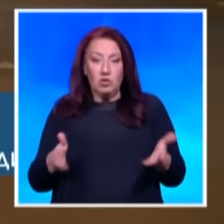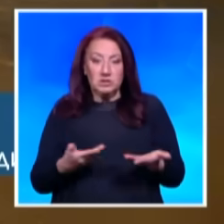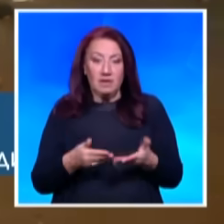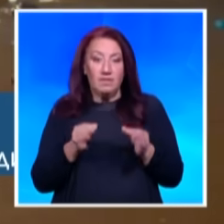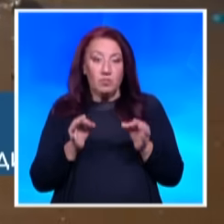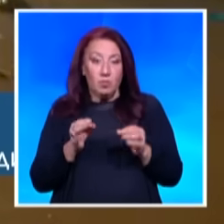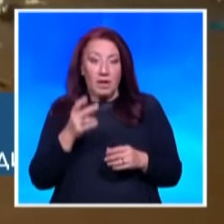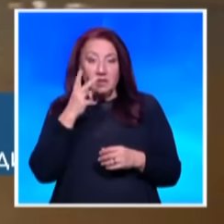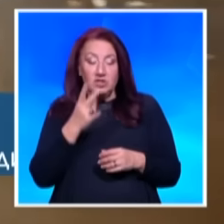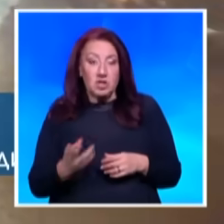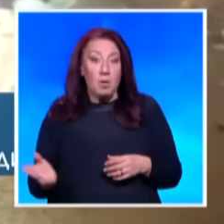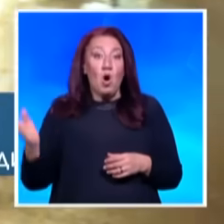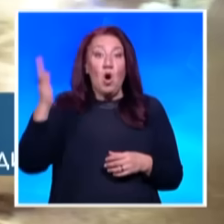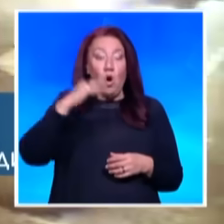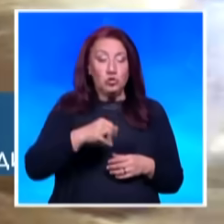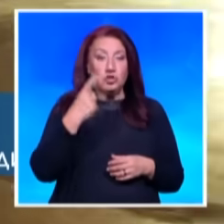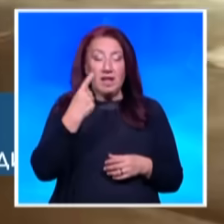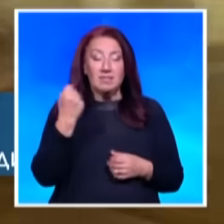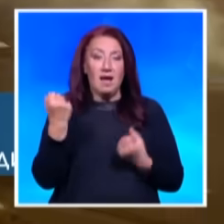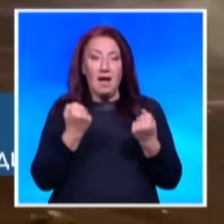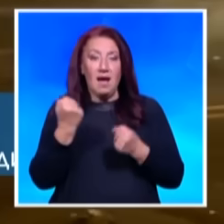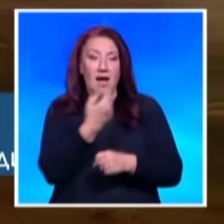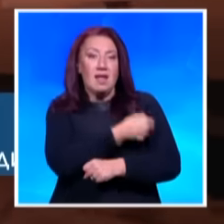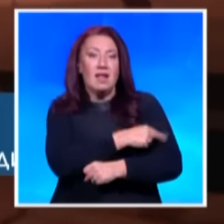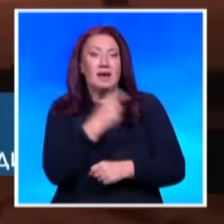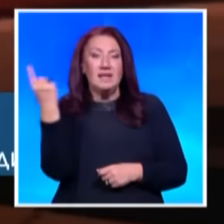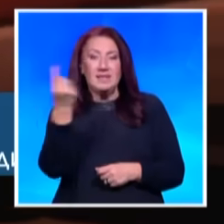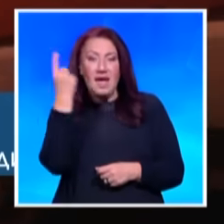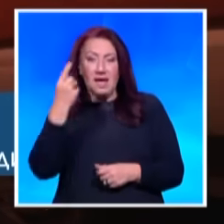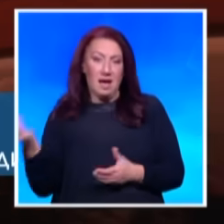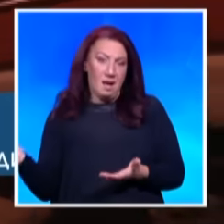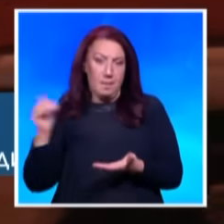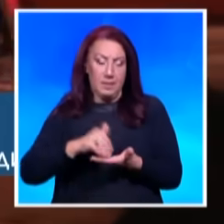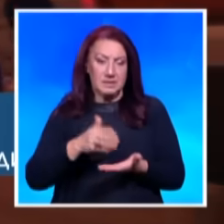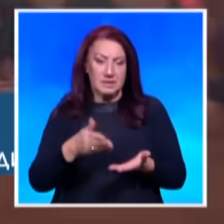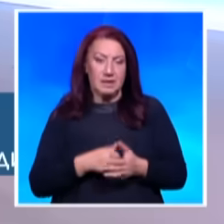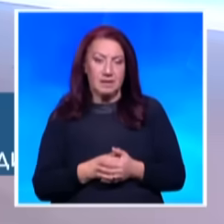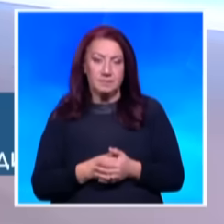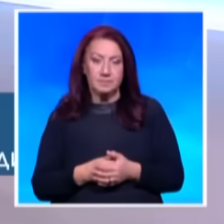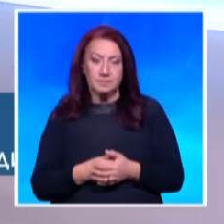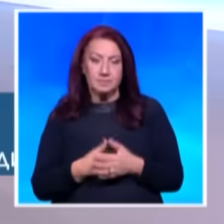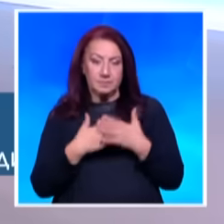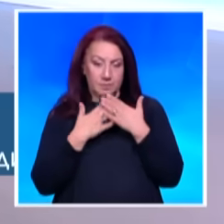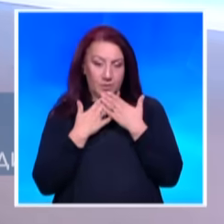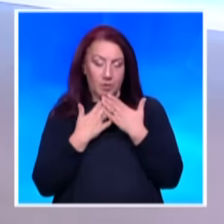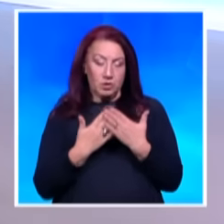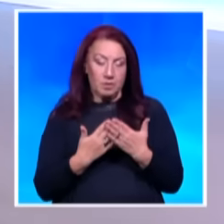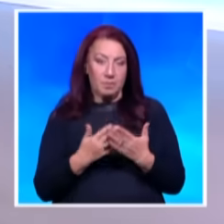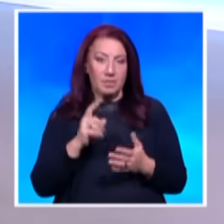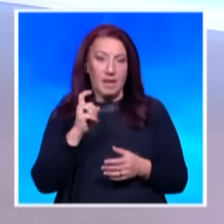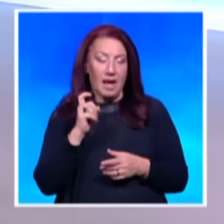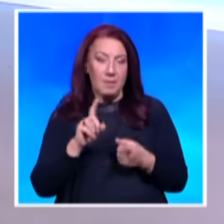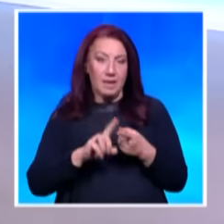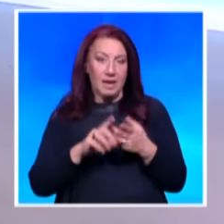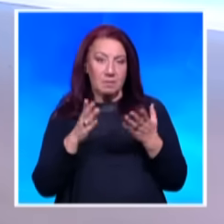виждам, че още една линейка идва на място. Габриела Киремичийска с поглед към